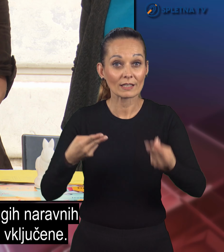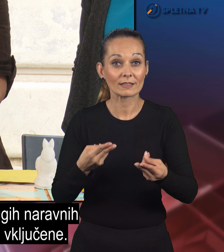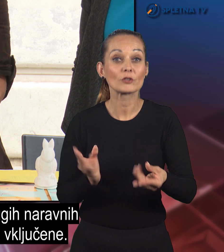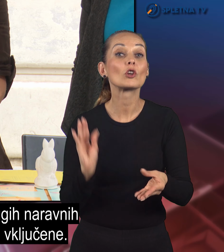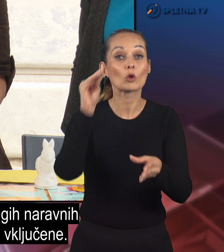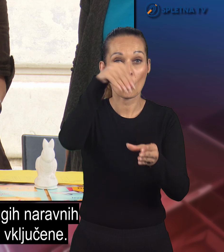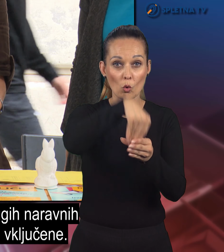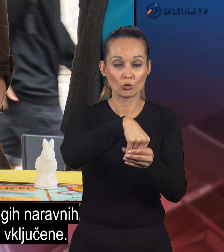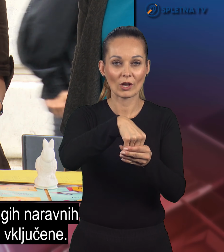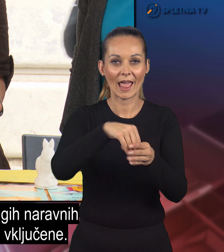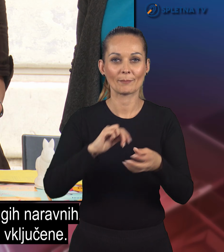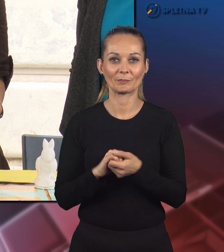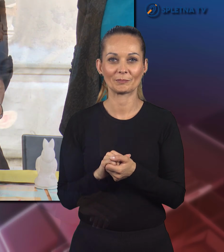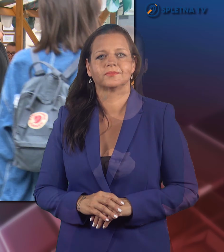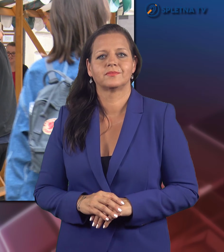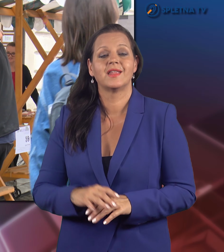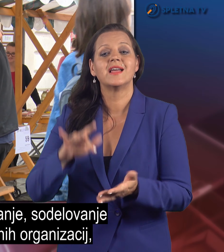vključene.